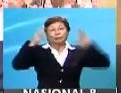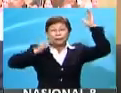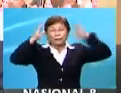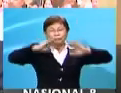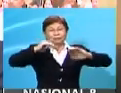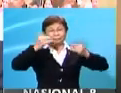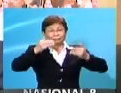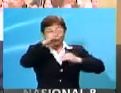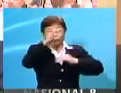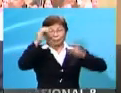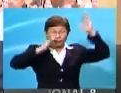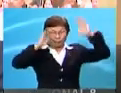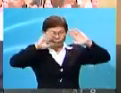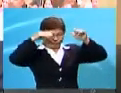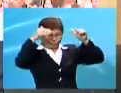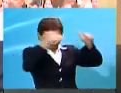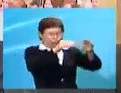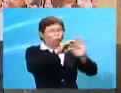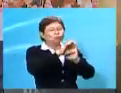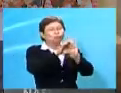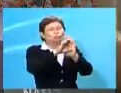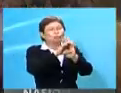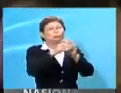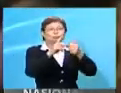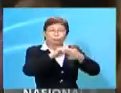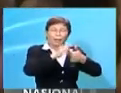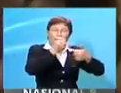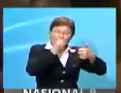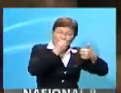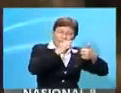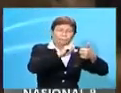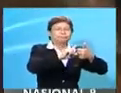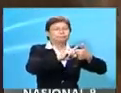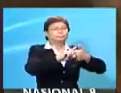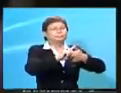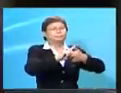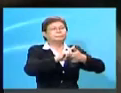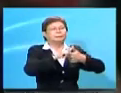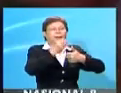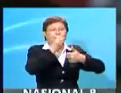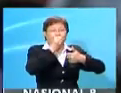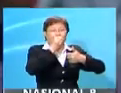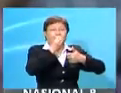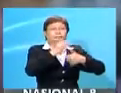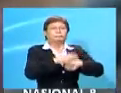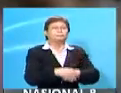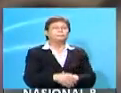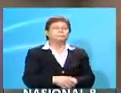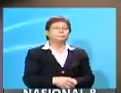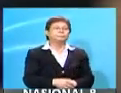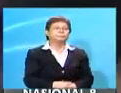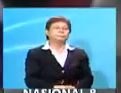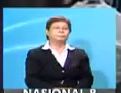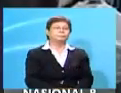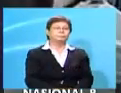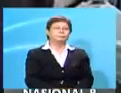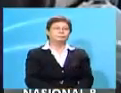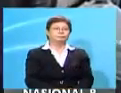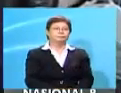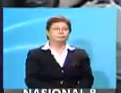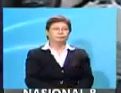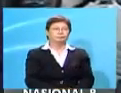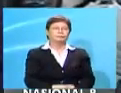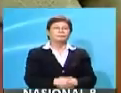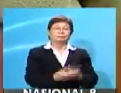tumpuan antaranya contohnya sebagai contoh sektor makanan ya produk